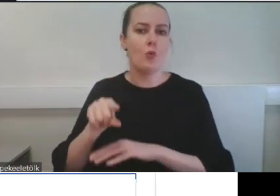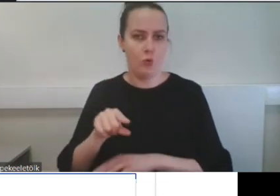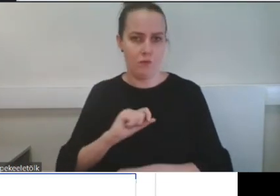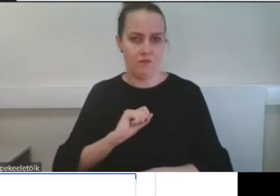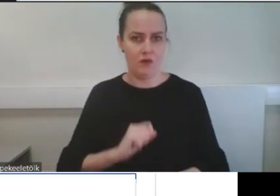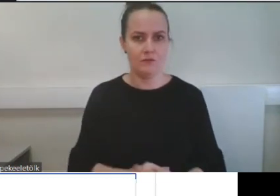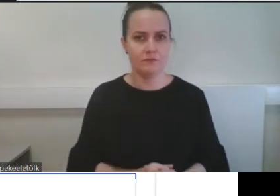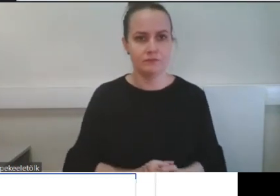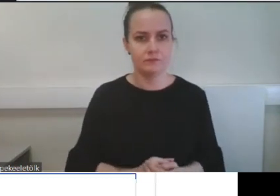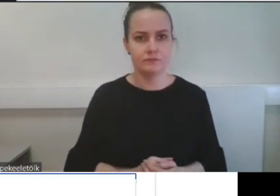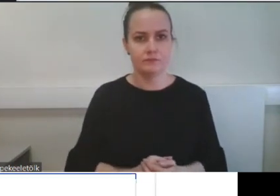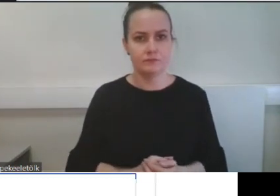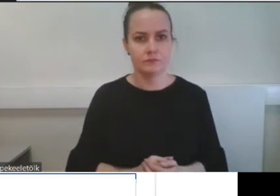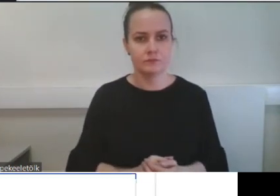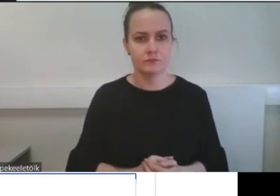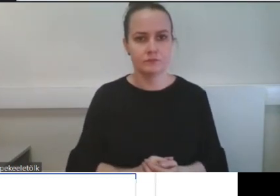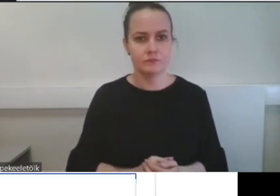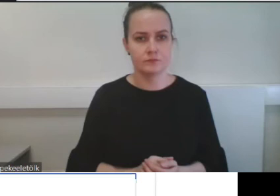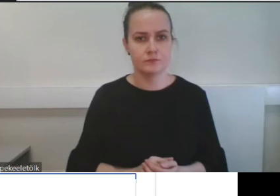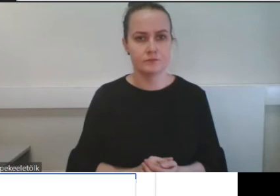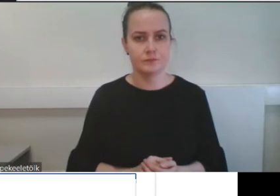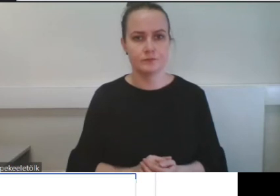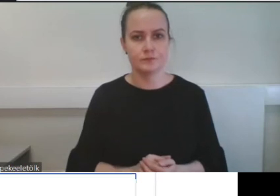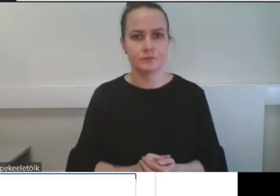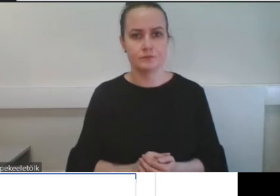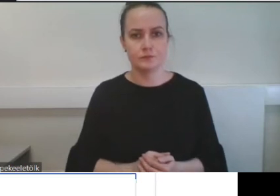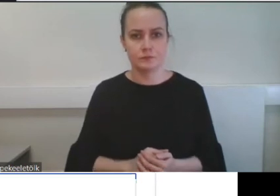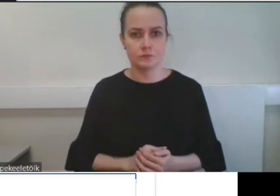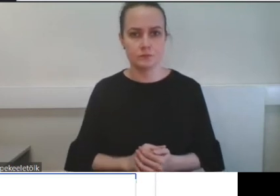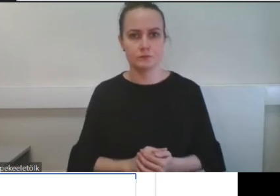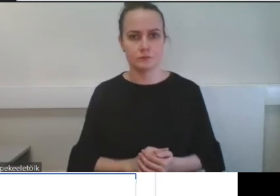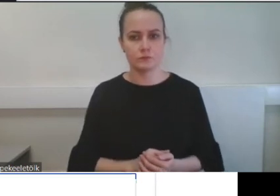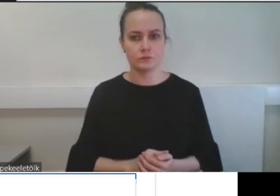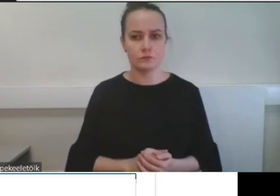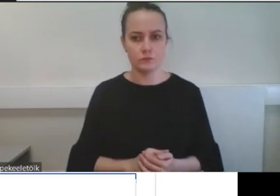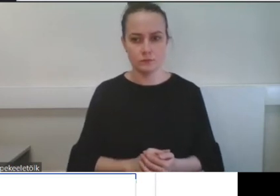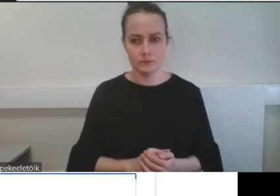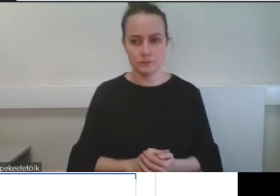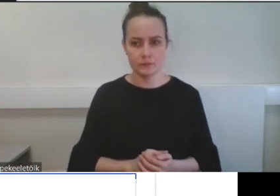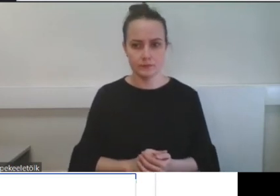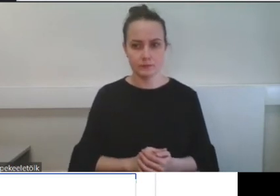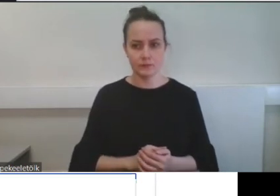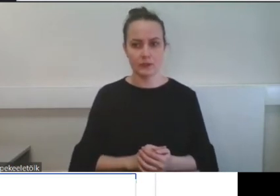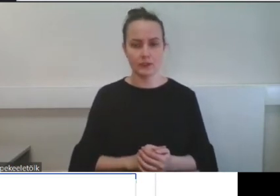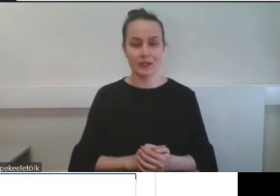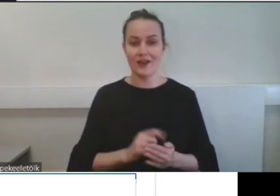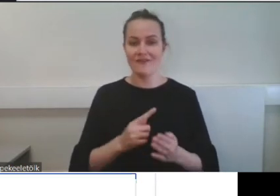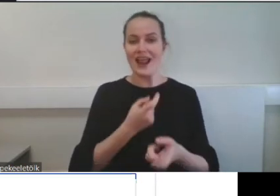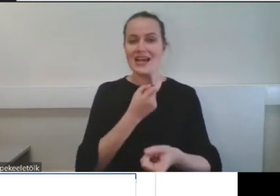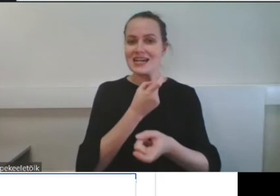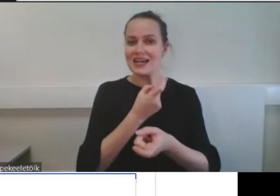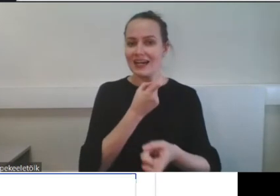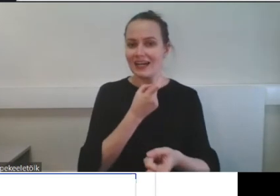Ja siit ma liigun edasi siis natuke nooremate vanuserühmade juurde selle tõdemuse